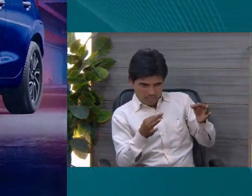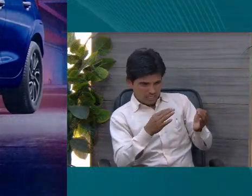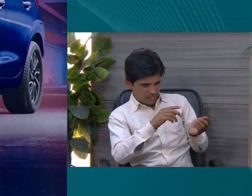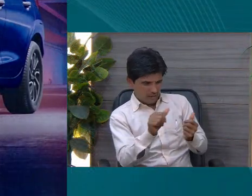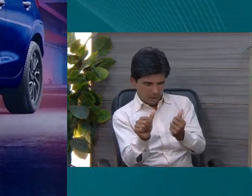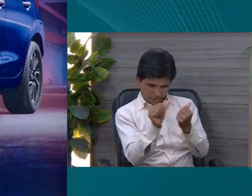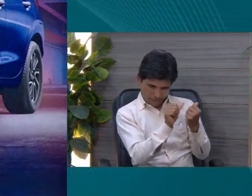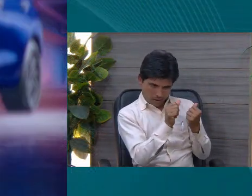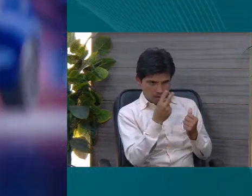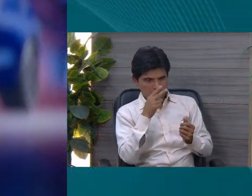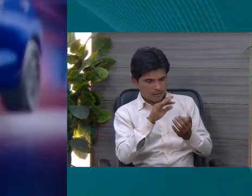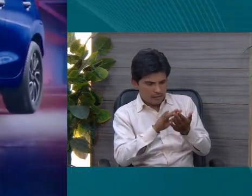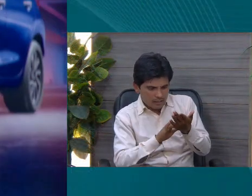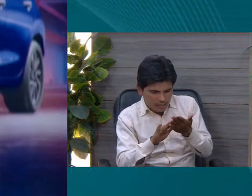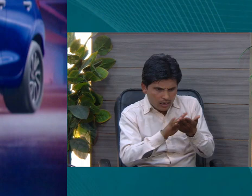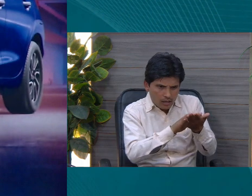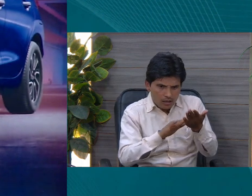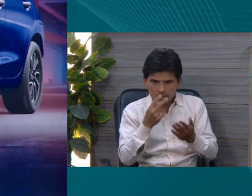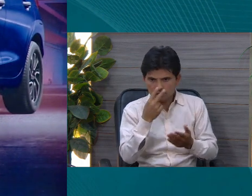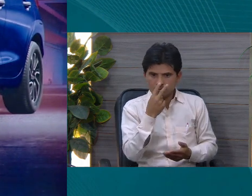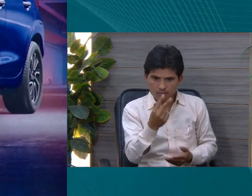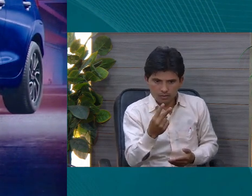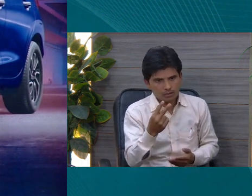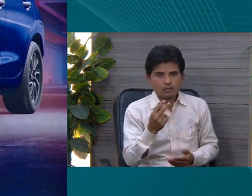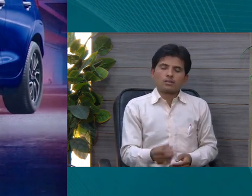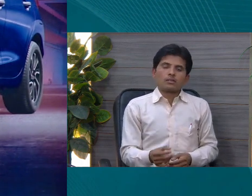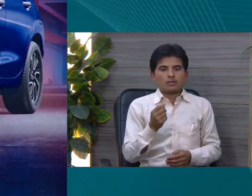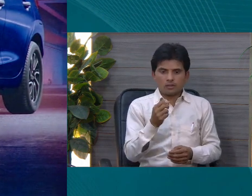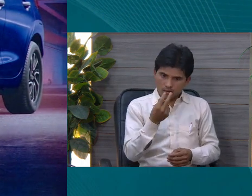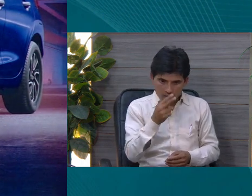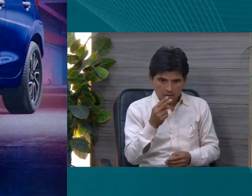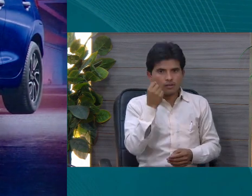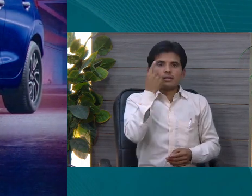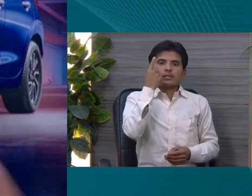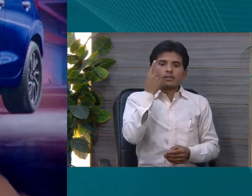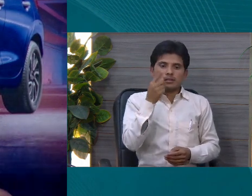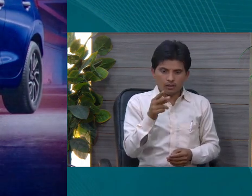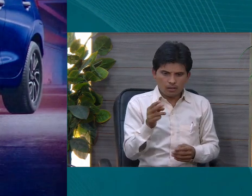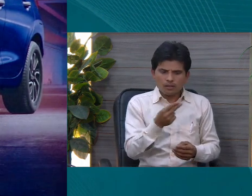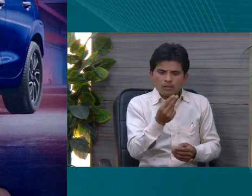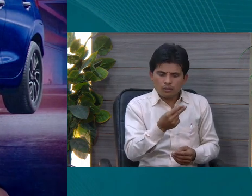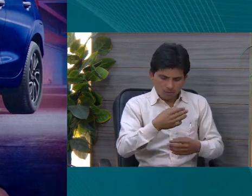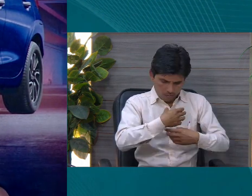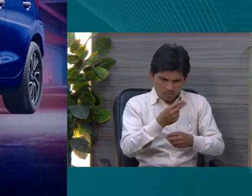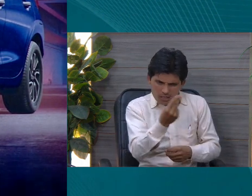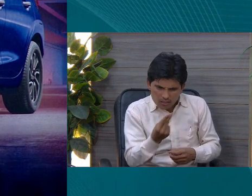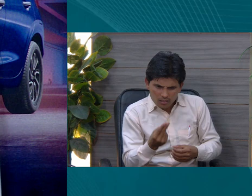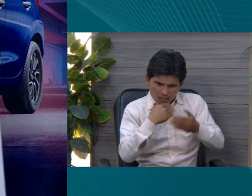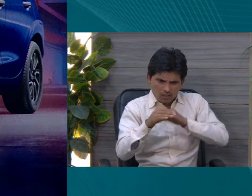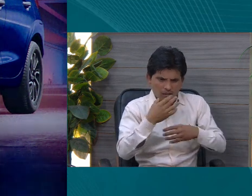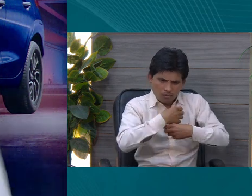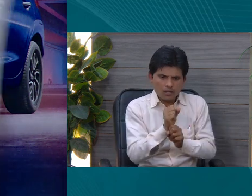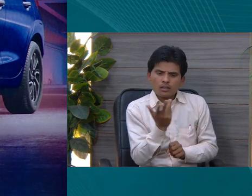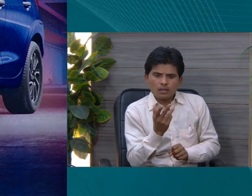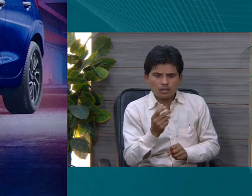देख नहीं सकता उसको टेक्सटाइल फॉर्म में प्रसिद्ध करेगा तो वह इसको छोड़कर पहचान सकता है कि उसने क्या विद्रोह किया हुआ है अब